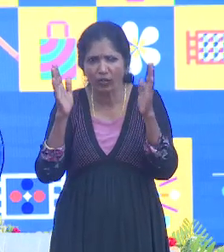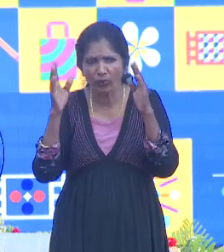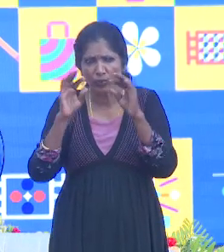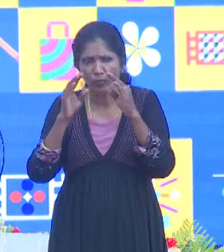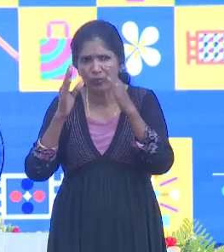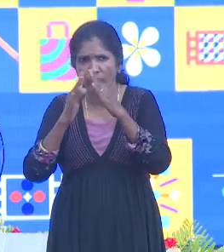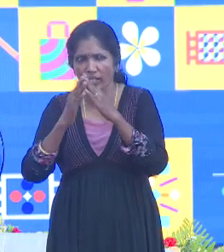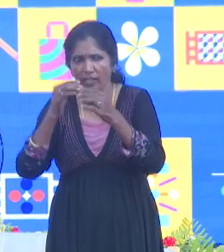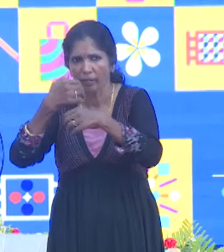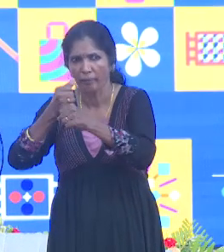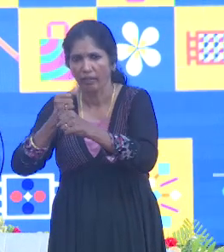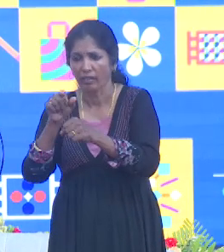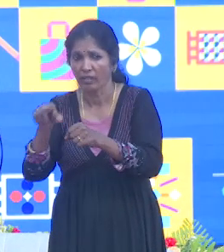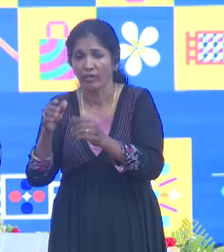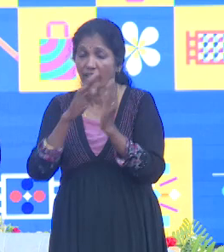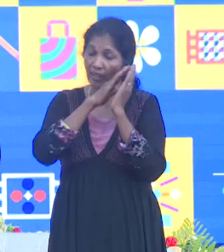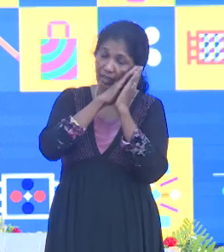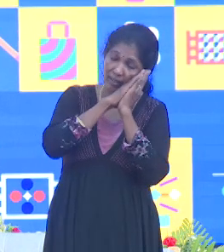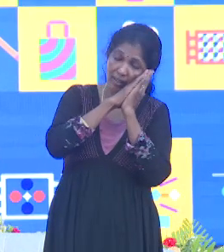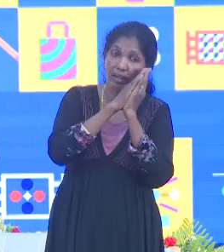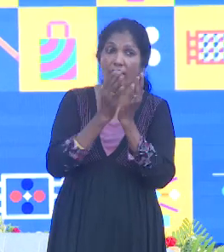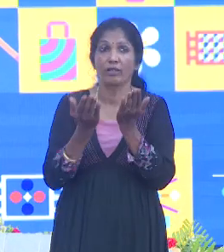അവിടെ കയറി കിടക്കുന്നതിനുള്ള